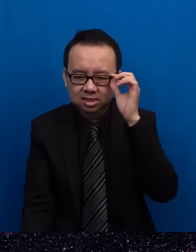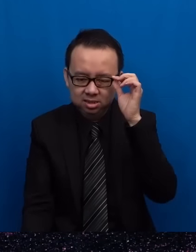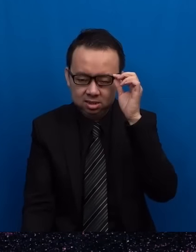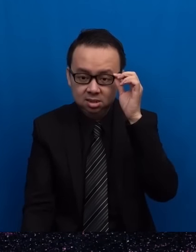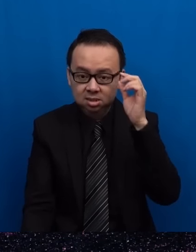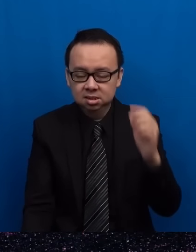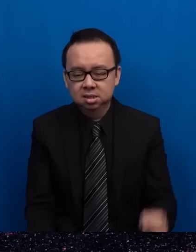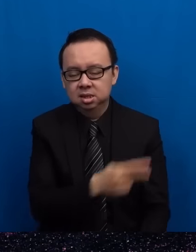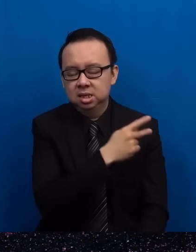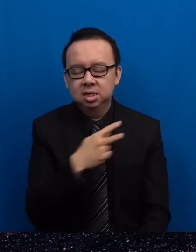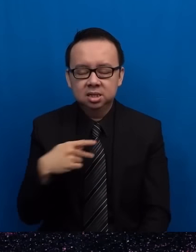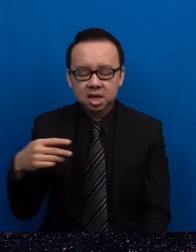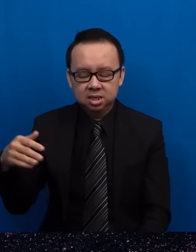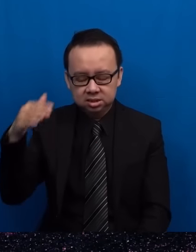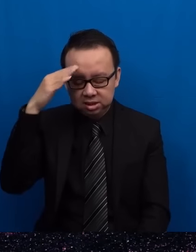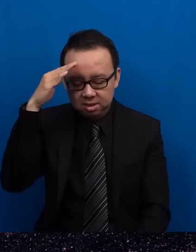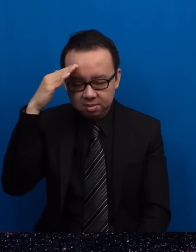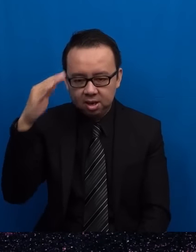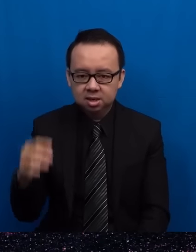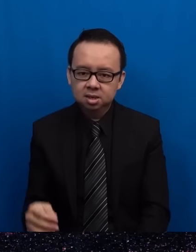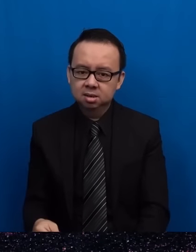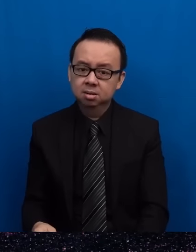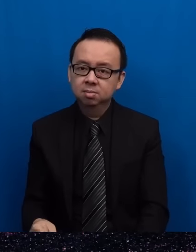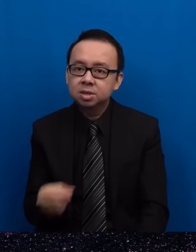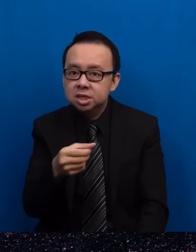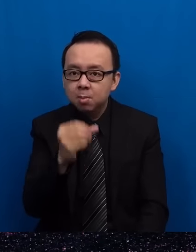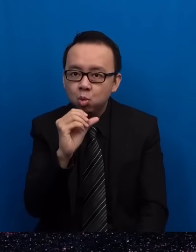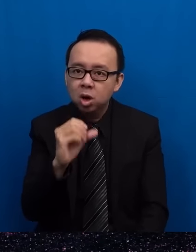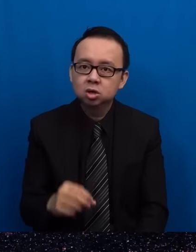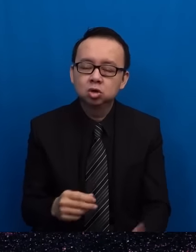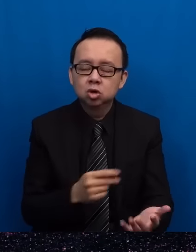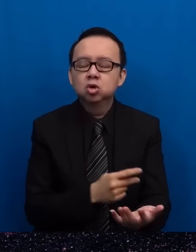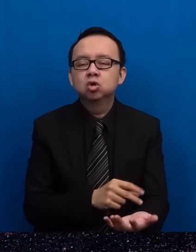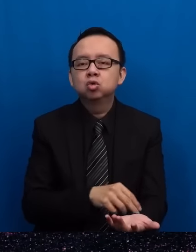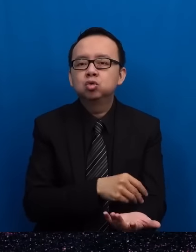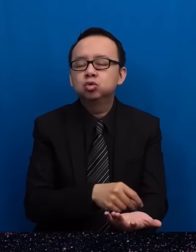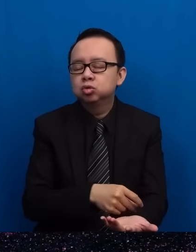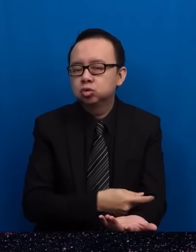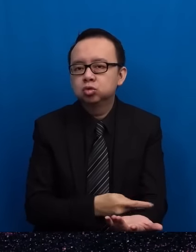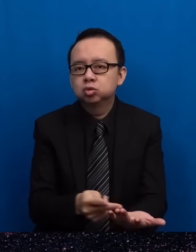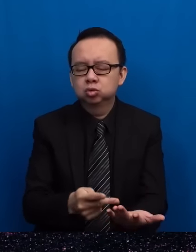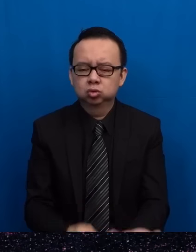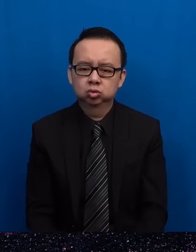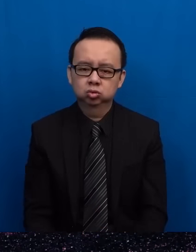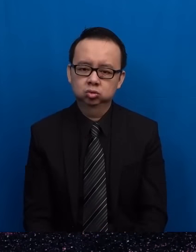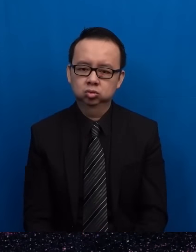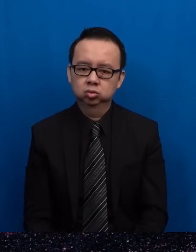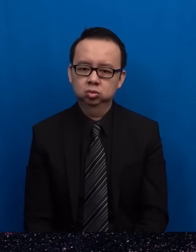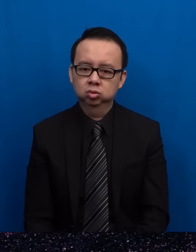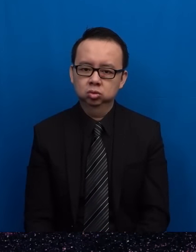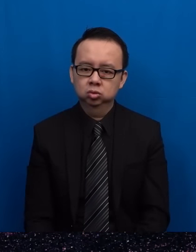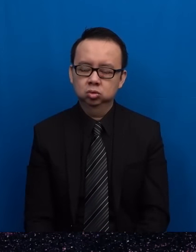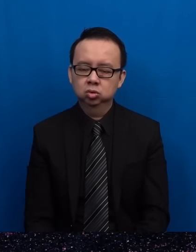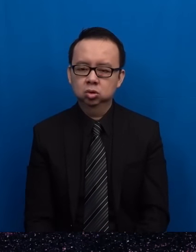Kita siapkan perjamuan kudus. Yang di rumah-rumah bisa ambil roti, crackers. Kalau yang